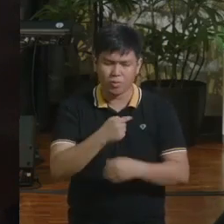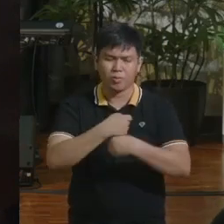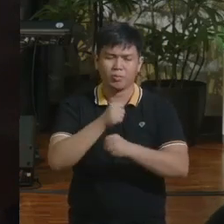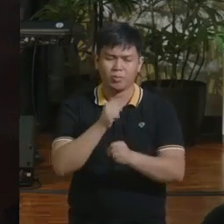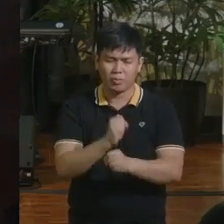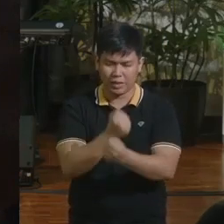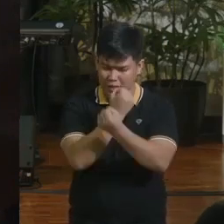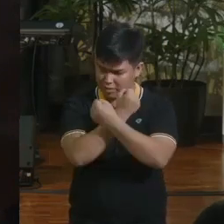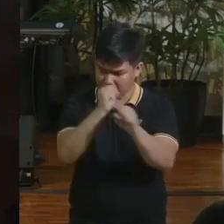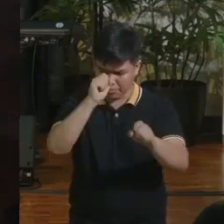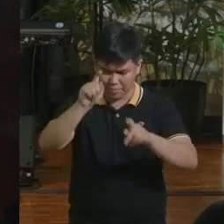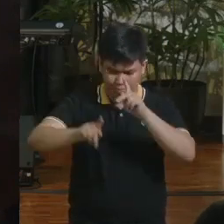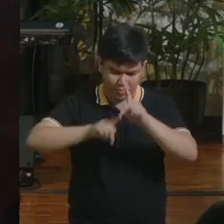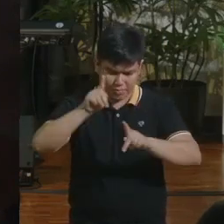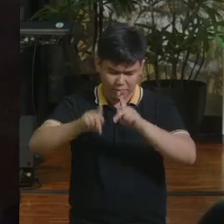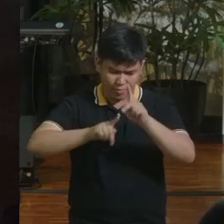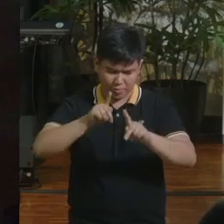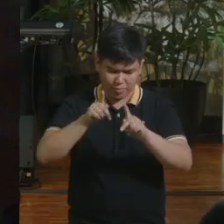mas marami pa.